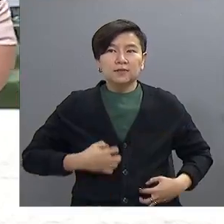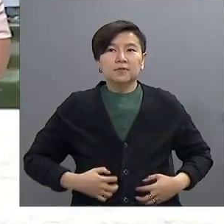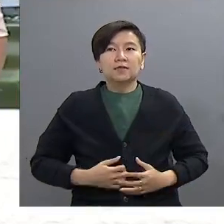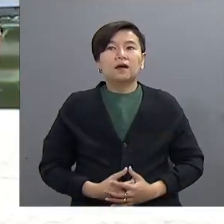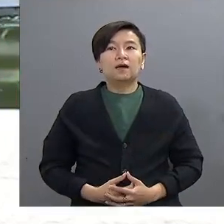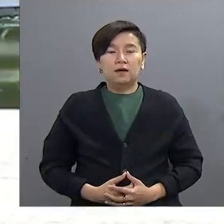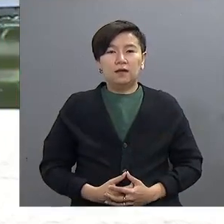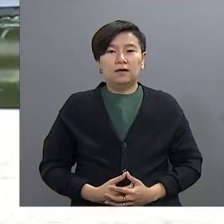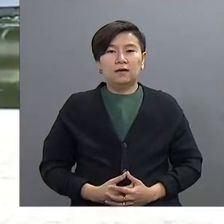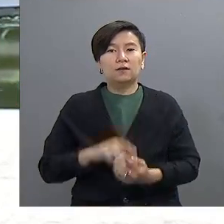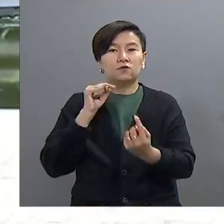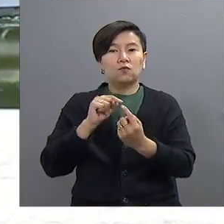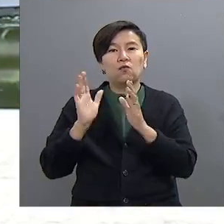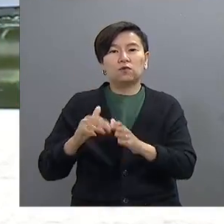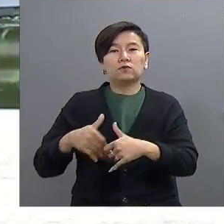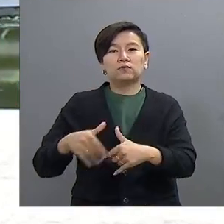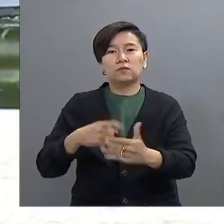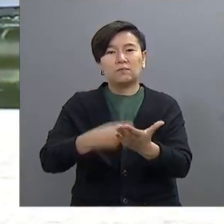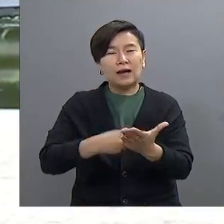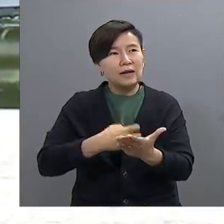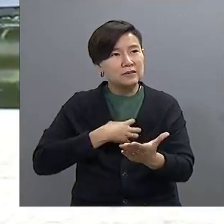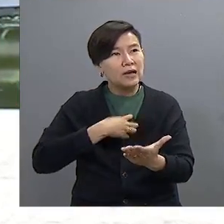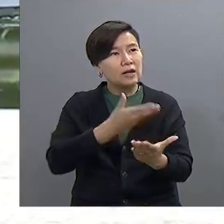าประกันภัยนะคะที่เขายังไม่ได้เงินกัน